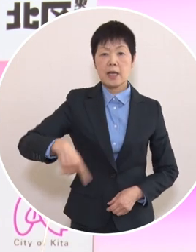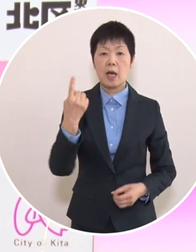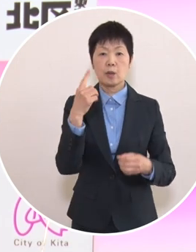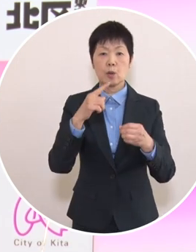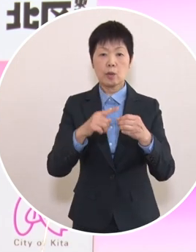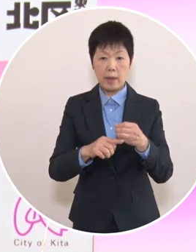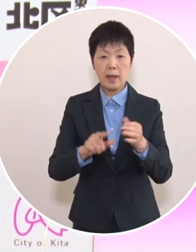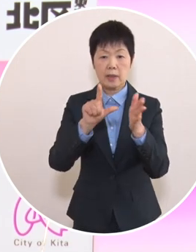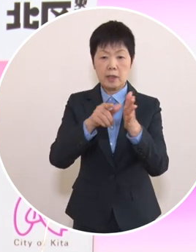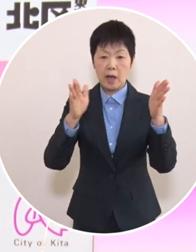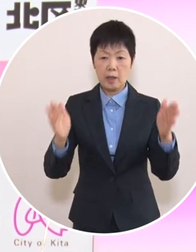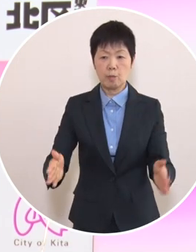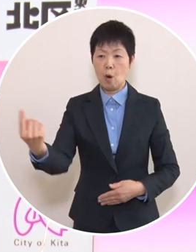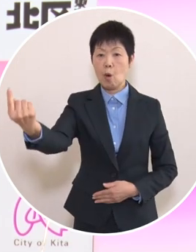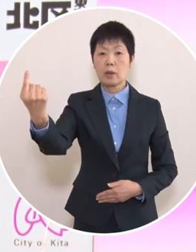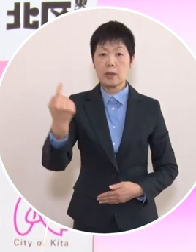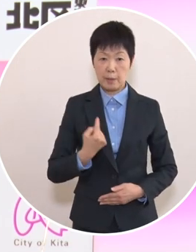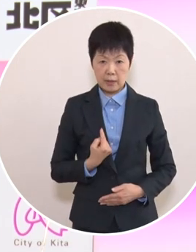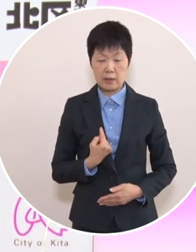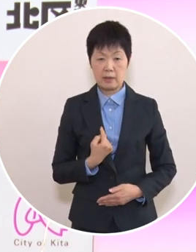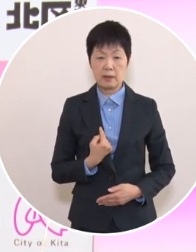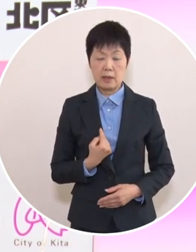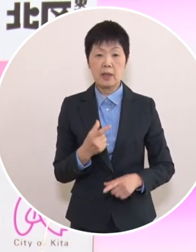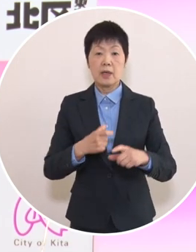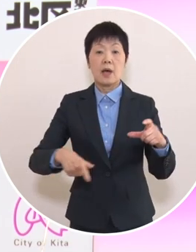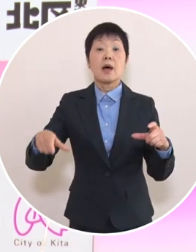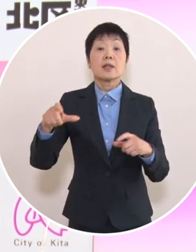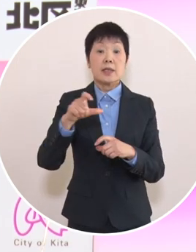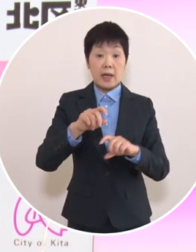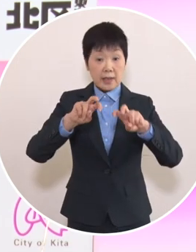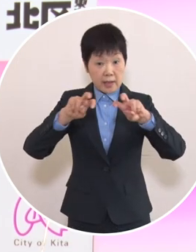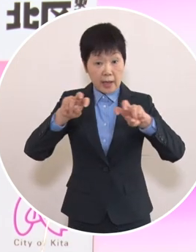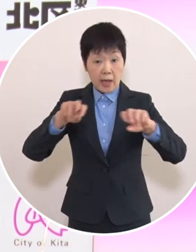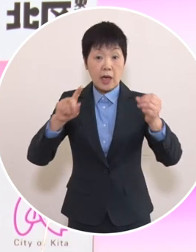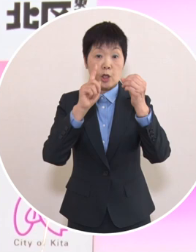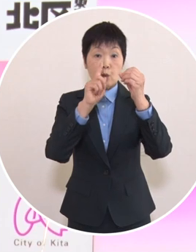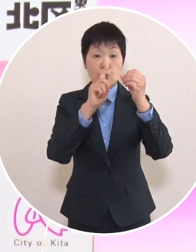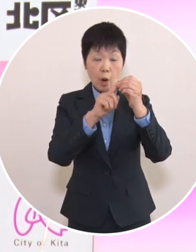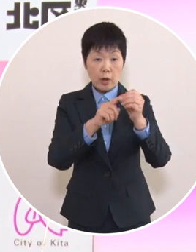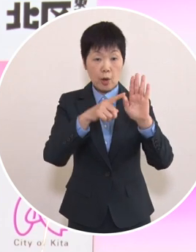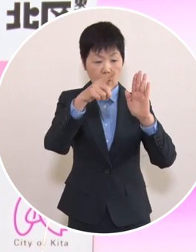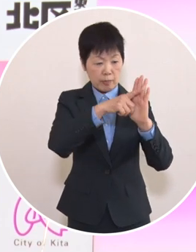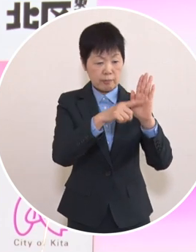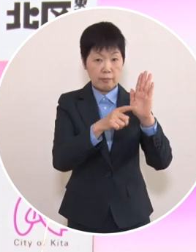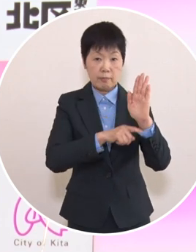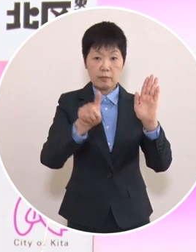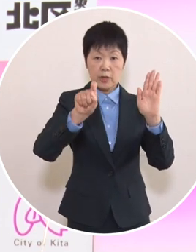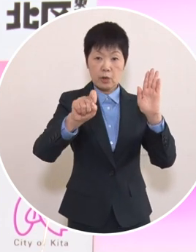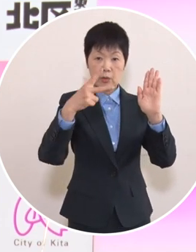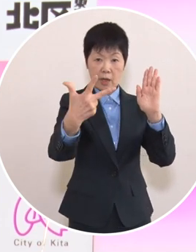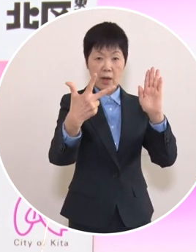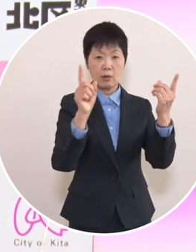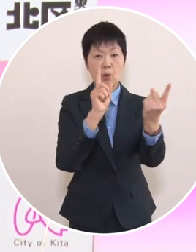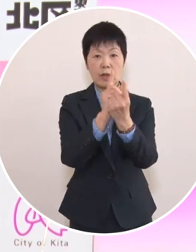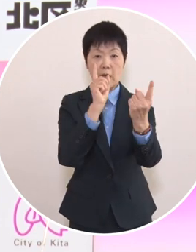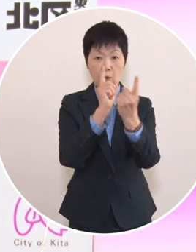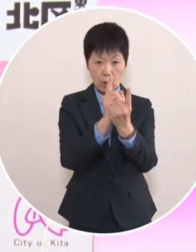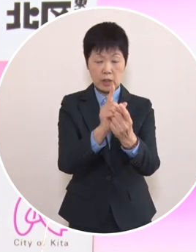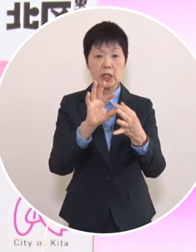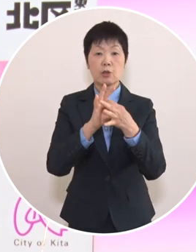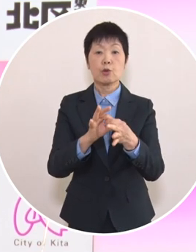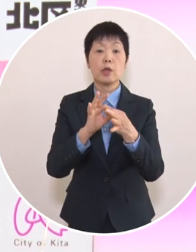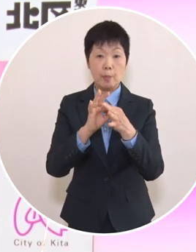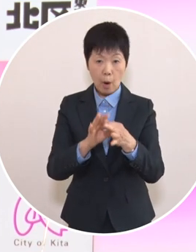取り組みさらにはsdg ず持続可能な開発目標への対応をはじめとし